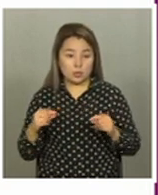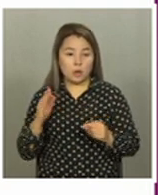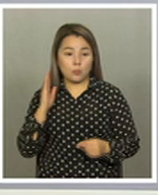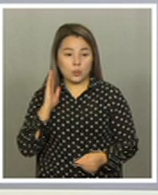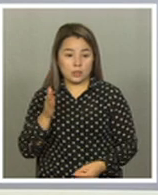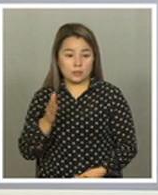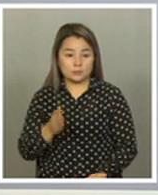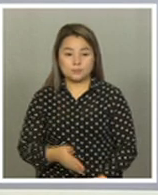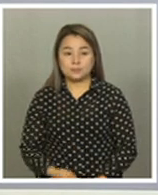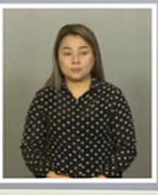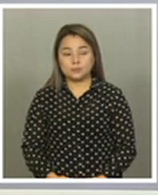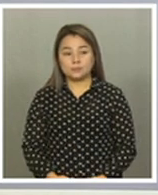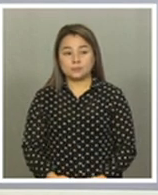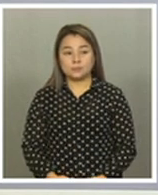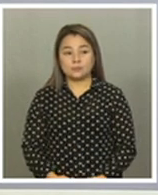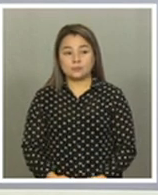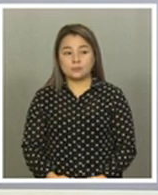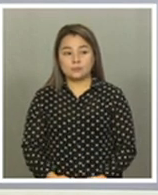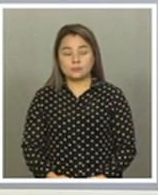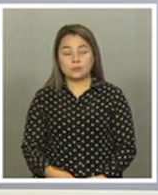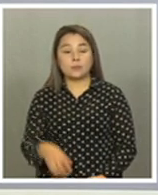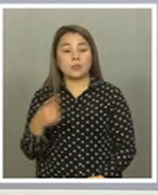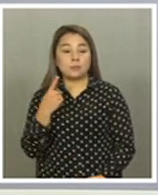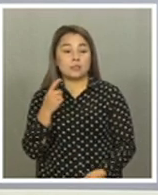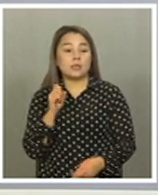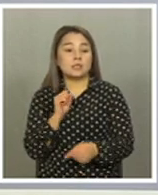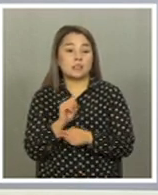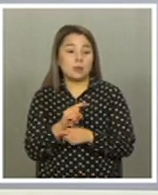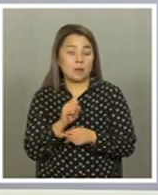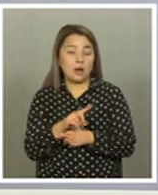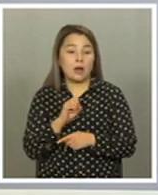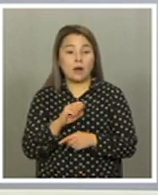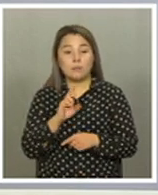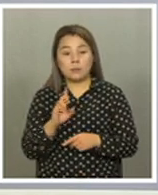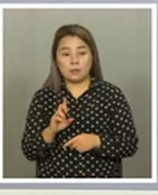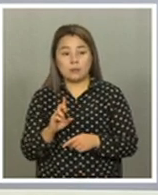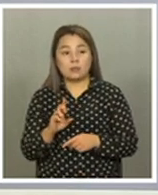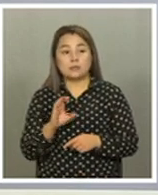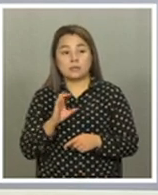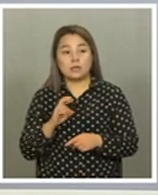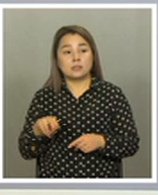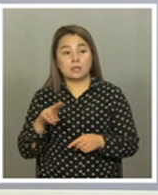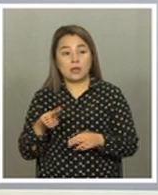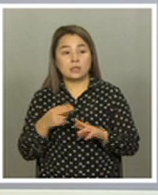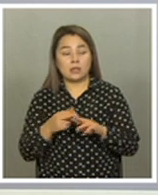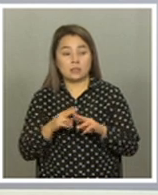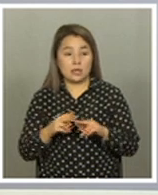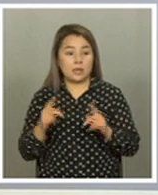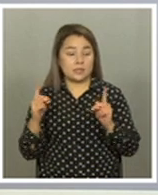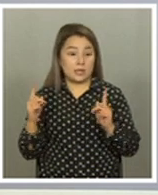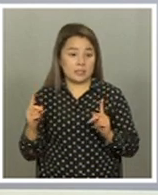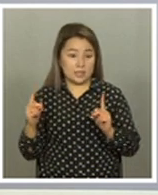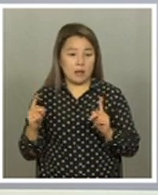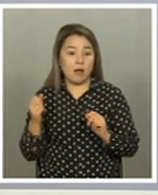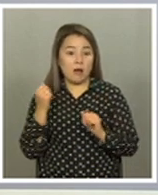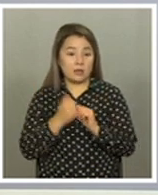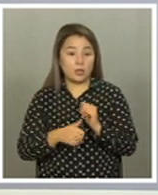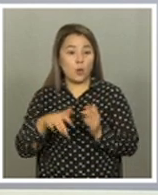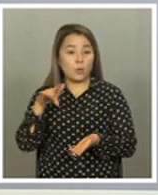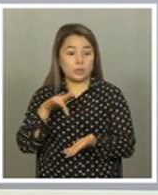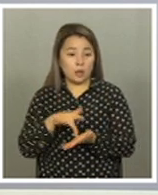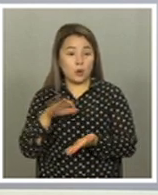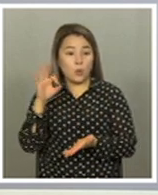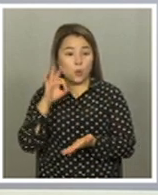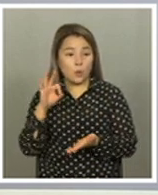табылады. Балалар, бірінші тапсырма, А, Б және С д кесінділері әр қайсының ортасы болатын О